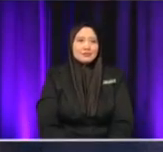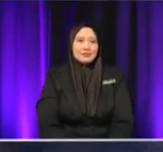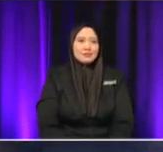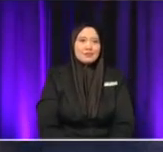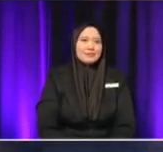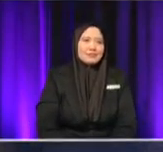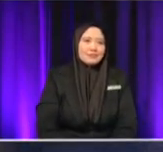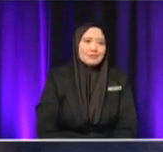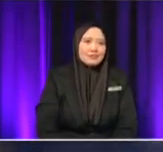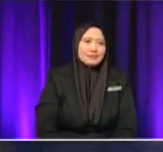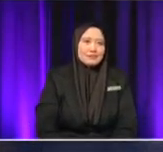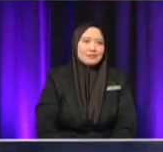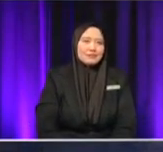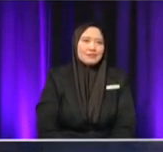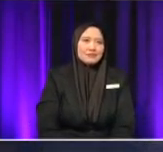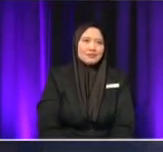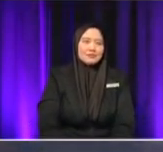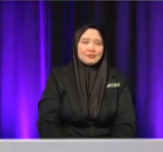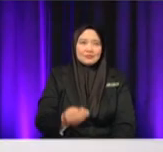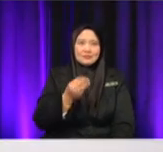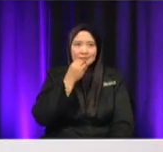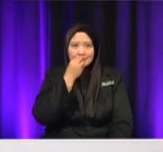Oke jadikan pakai